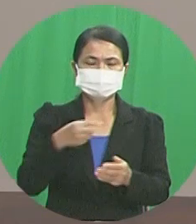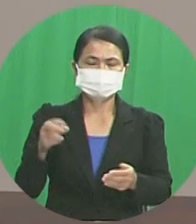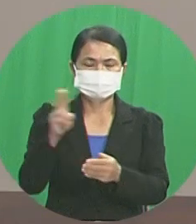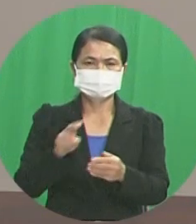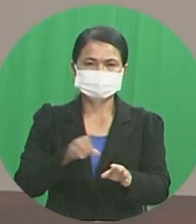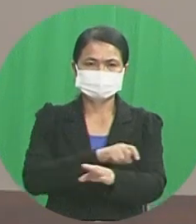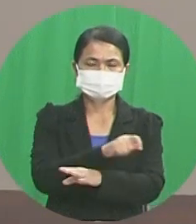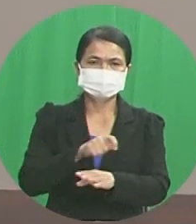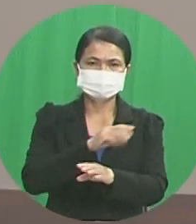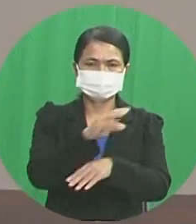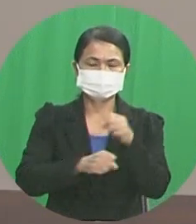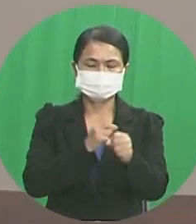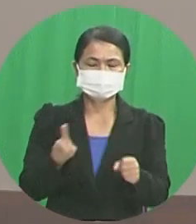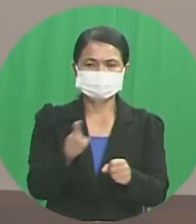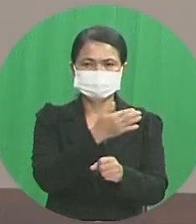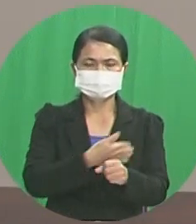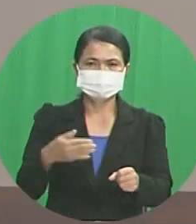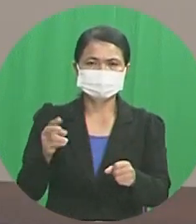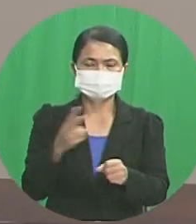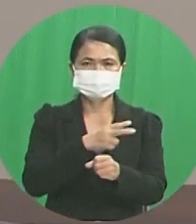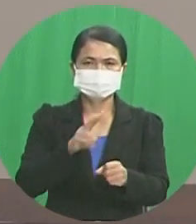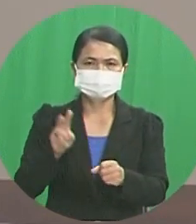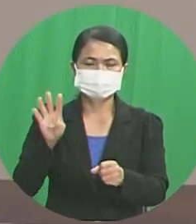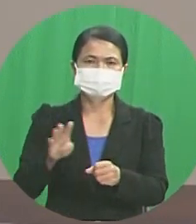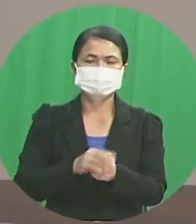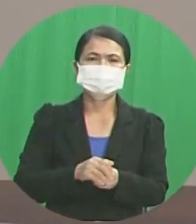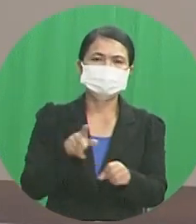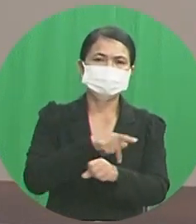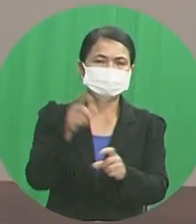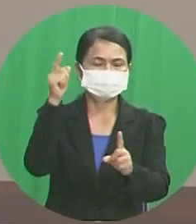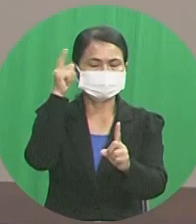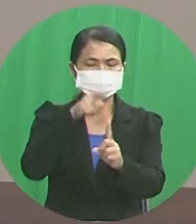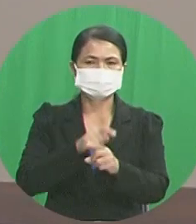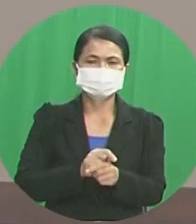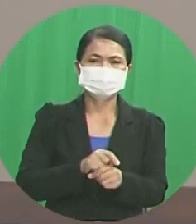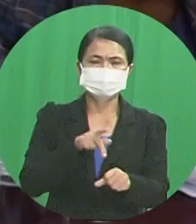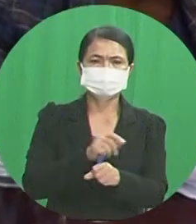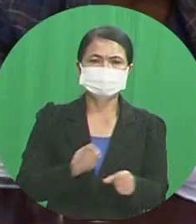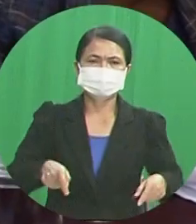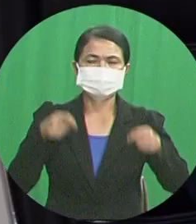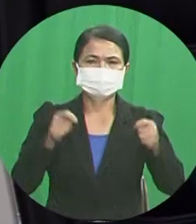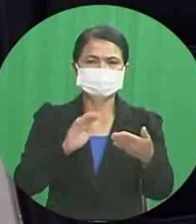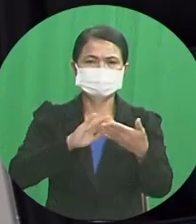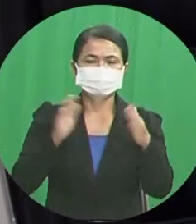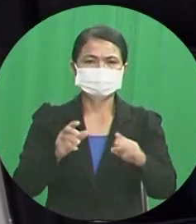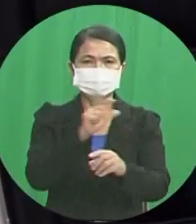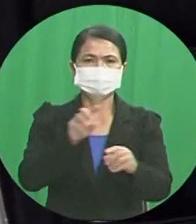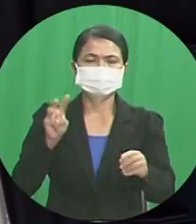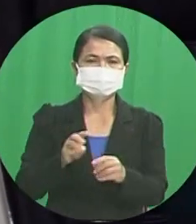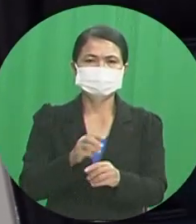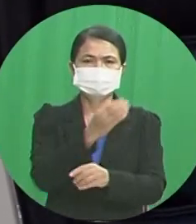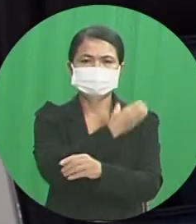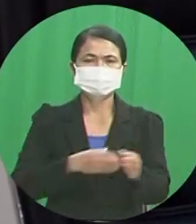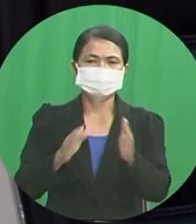ពេលឆ្នាំ2019-2024ក្នុងនោះខេត្តកោដៅមានកំពង់ឆ្នាំងបាត់ដំបងសៀមរាបព្រះវិ